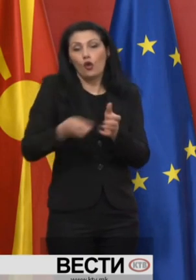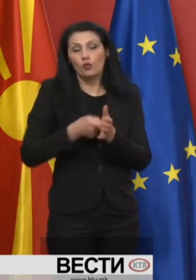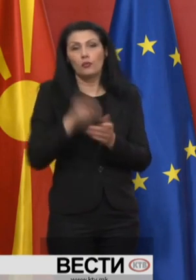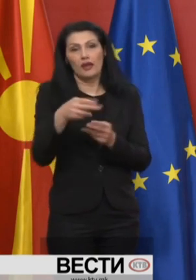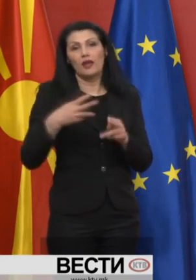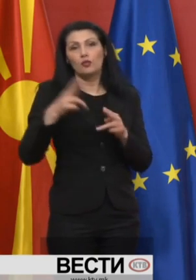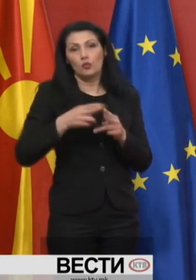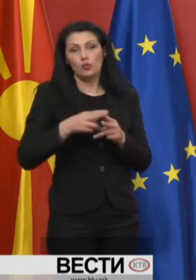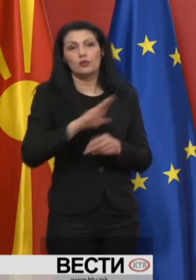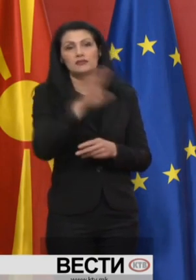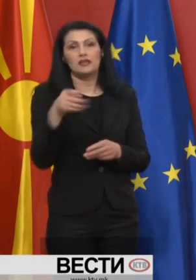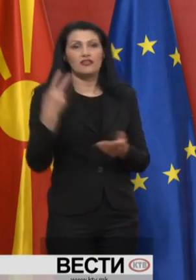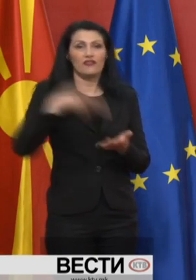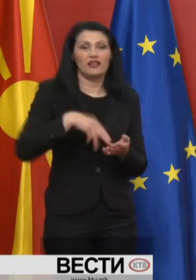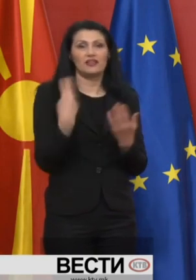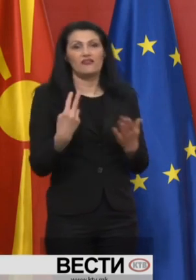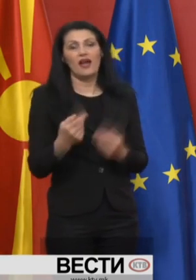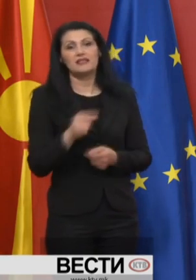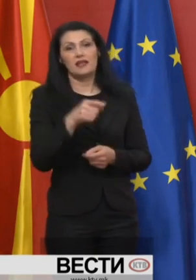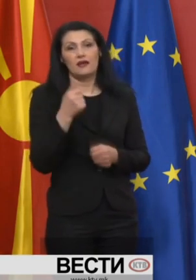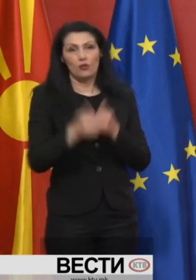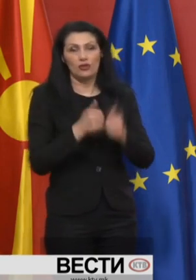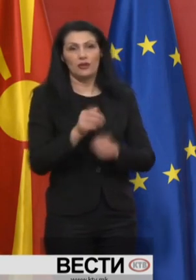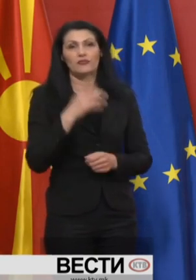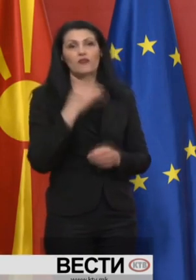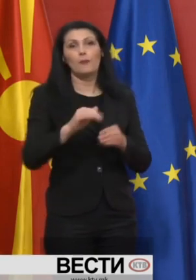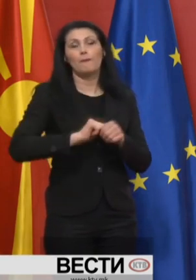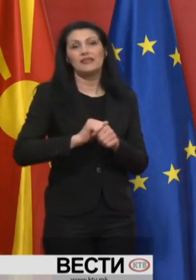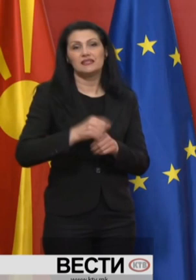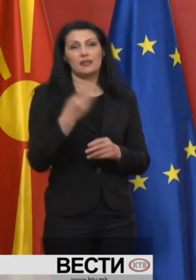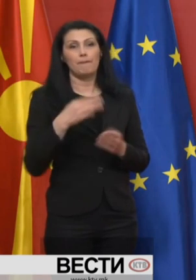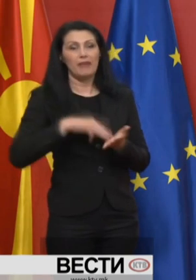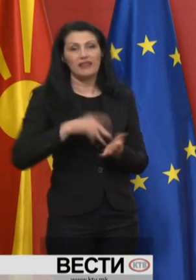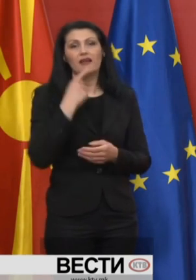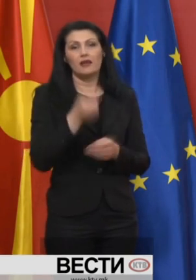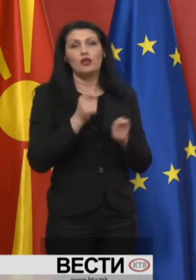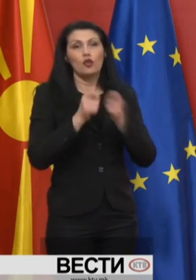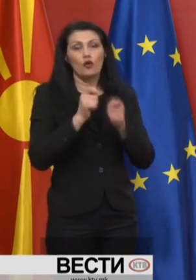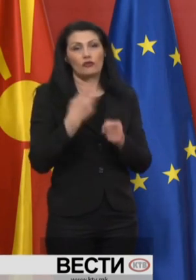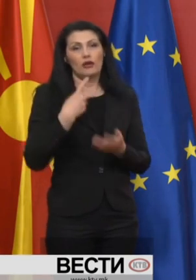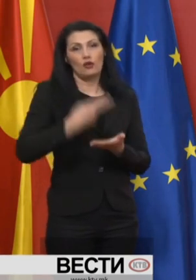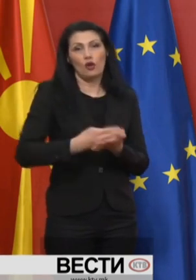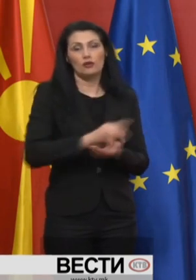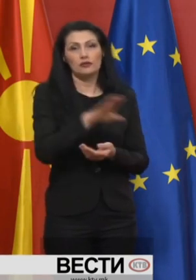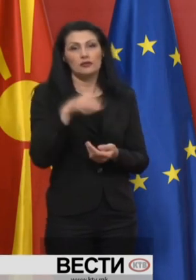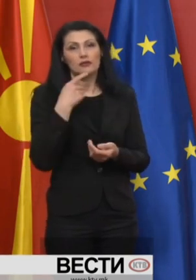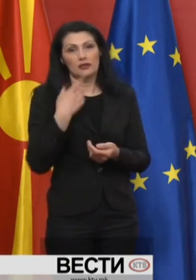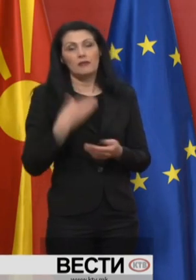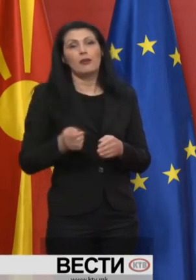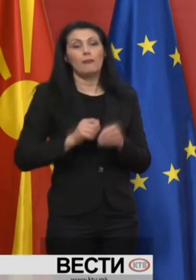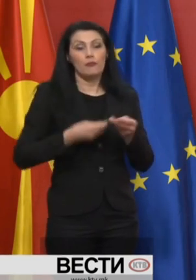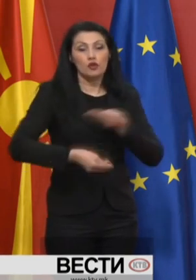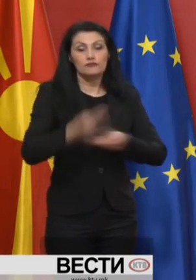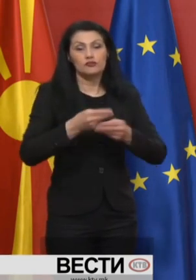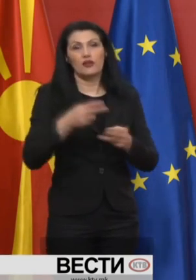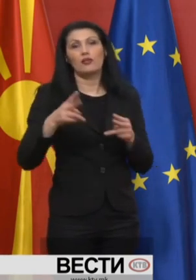реколтата 2020-та, во месец март рокот за склучување на договори кои го склучуваат производителите на тутун